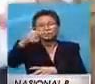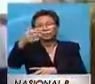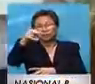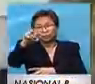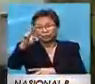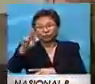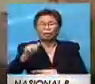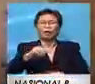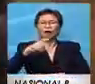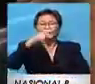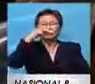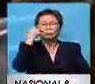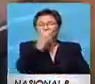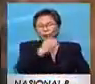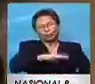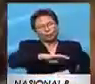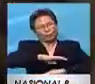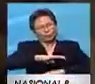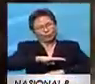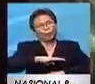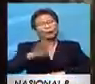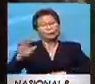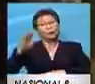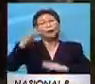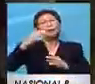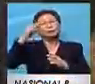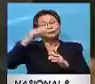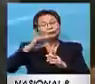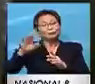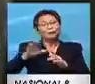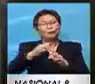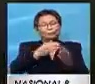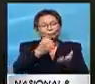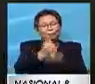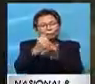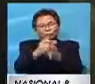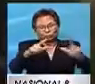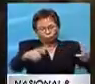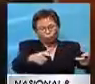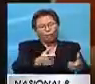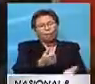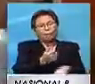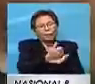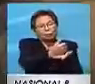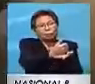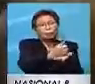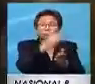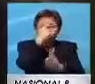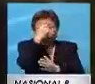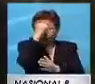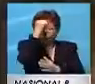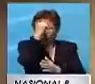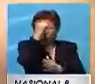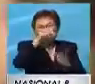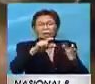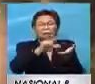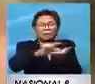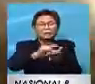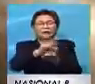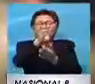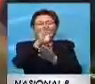atas perkembangan siddiikq Siddiq bertujuan membantu kumpulan sasar iaitu masyarakat India yang berpendapatan isi rumah